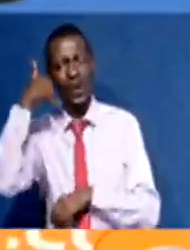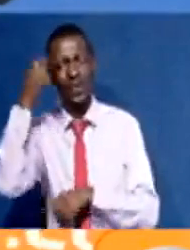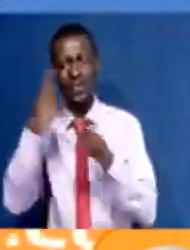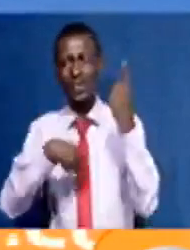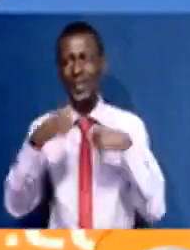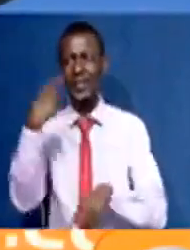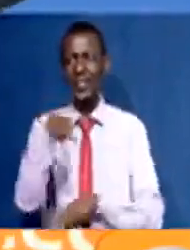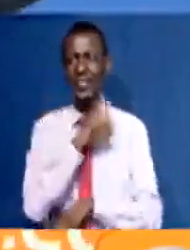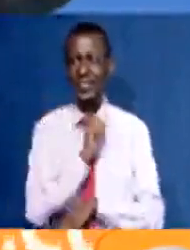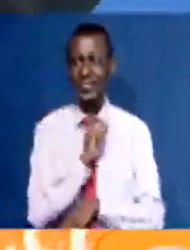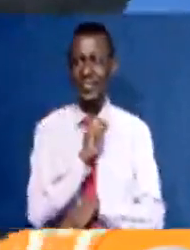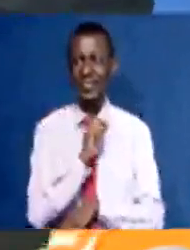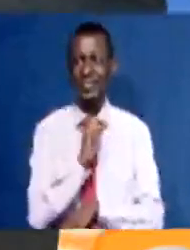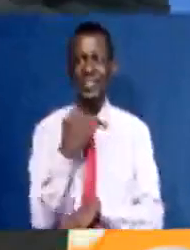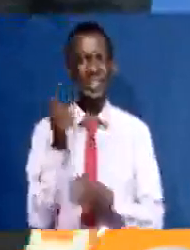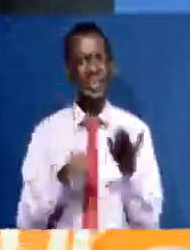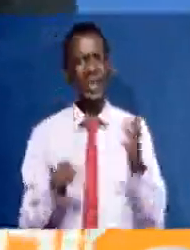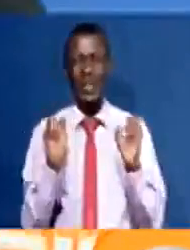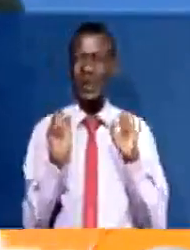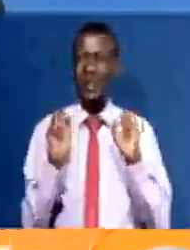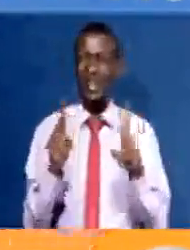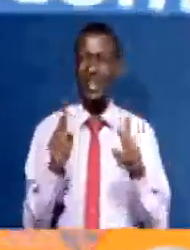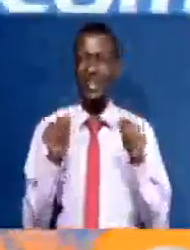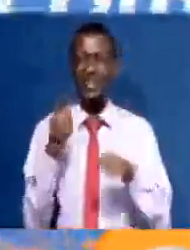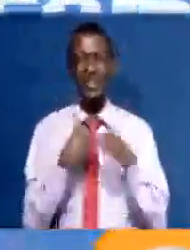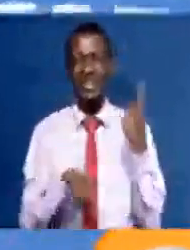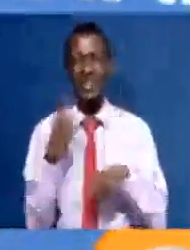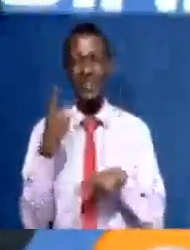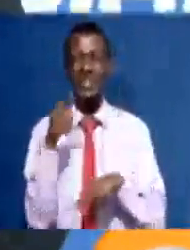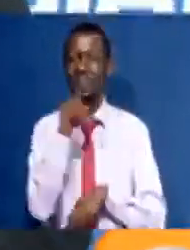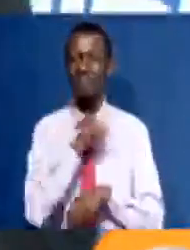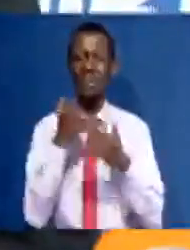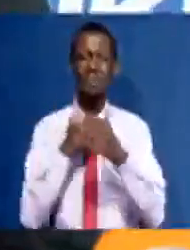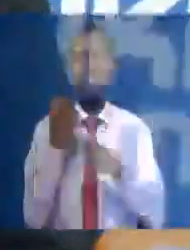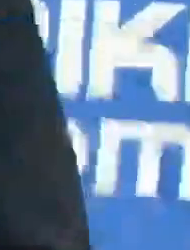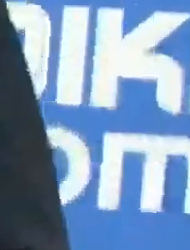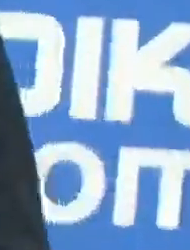nimewe. Na nikasema ai leo nimeweka moja na nimewe na sijaweka mingi sijawini.